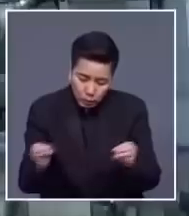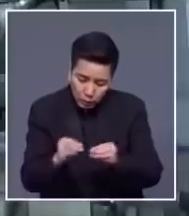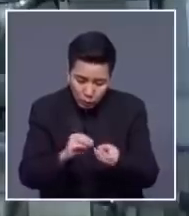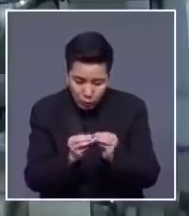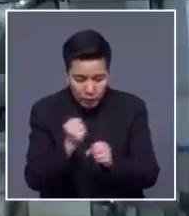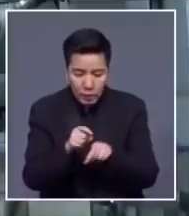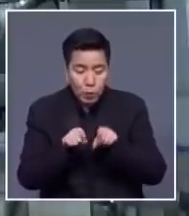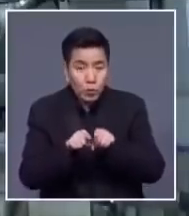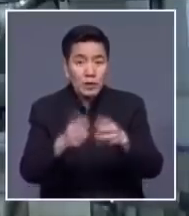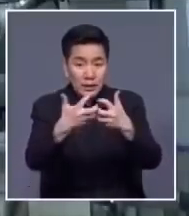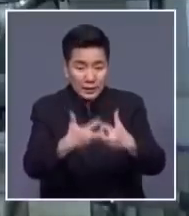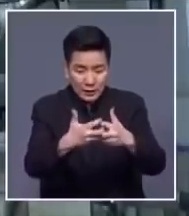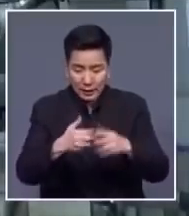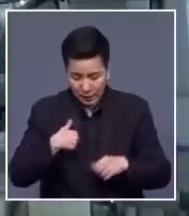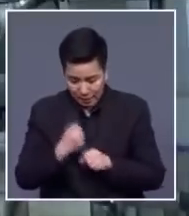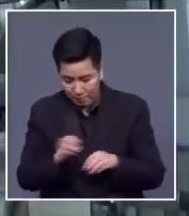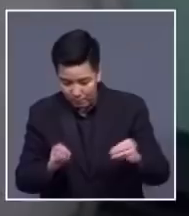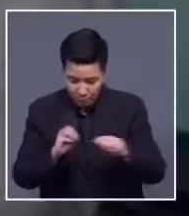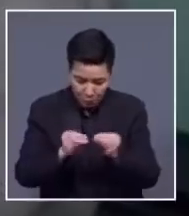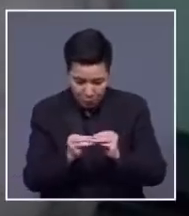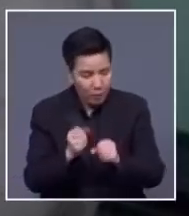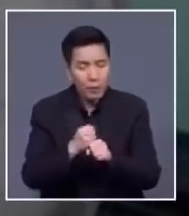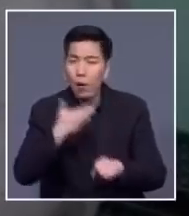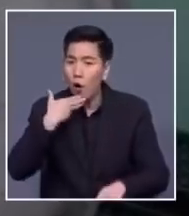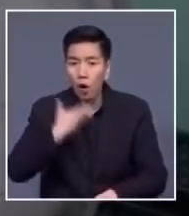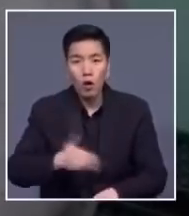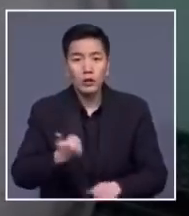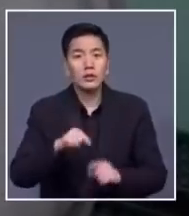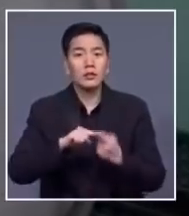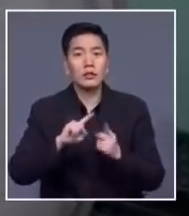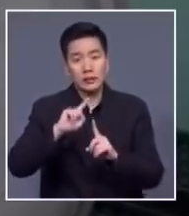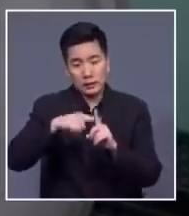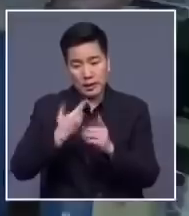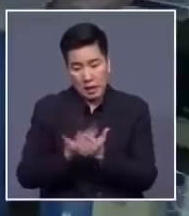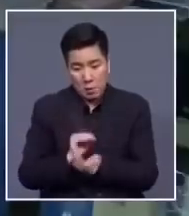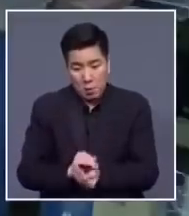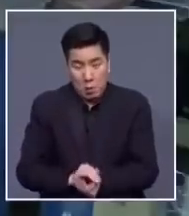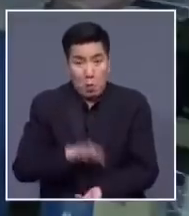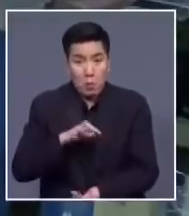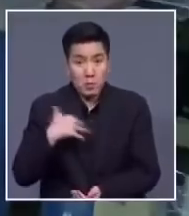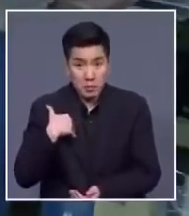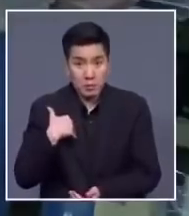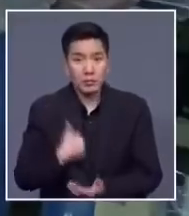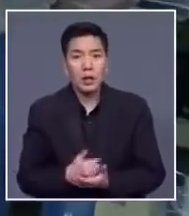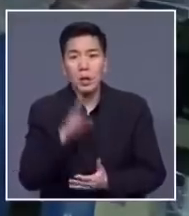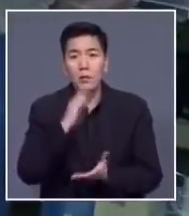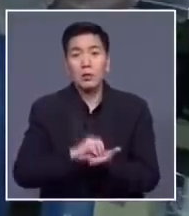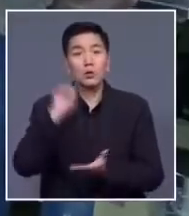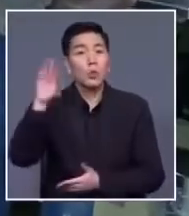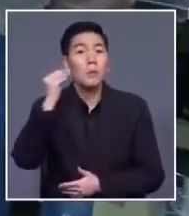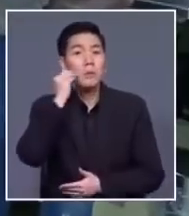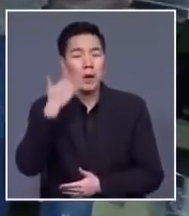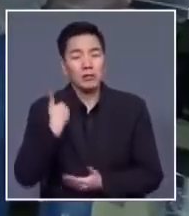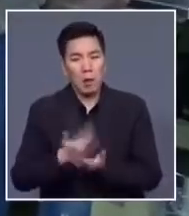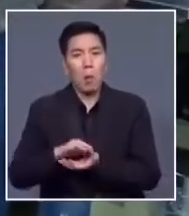ทำงานควบคู่กับเครื่องจักรแบบนี้หรอครับ ครับควบคู่เครื่องจักรแบบนี้ครับ ครับแต่ละเดือนนี่เก็บเงินกันได้เยอะไหมครับ ไม่ส่งกลับบ้านก็